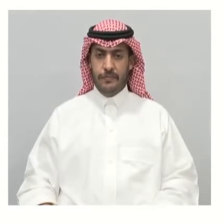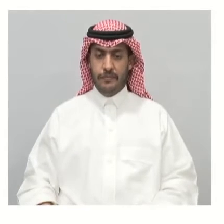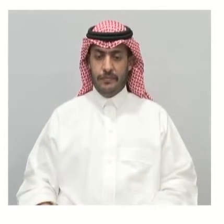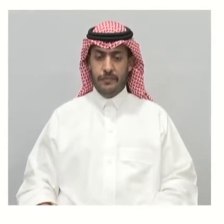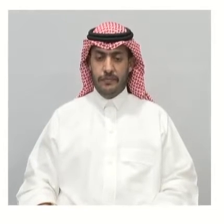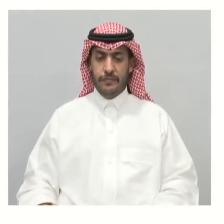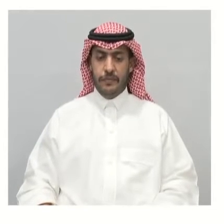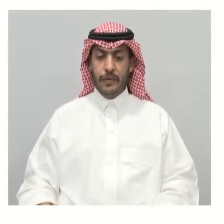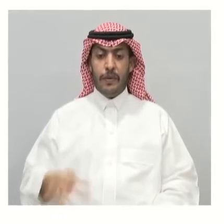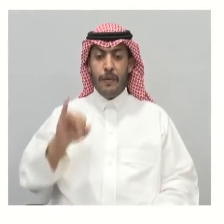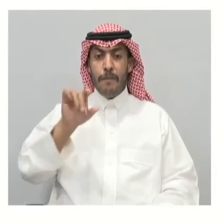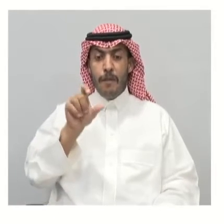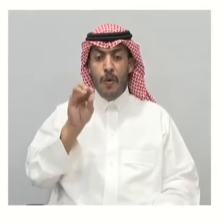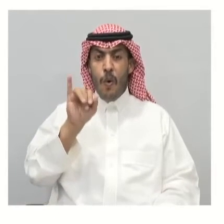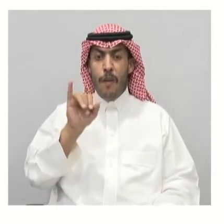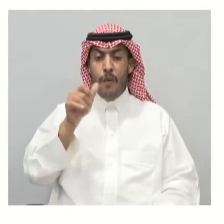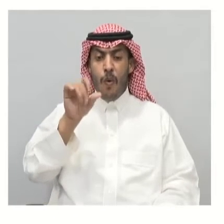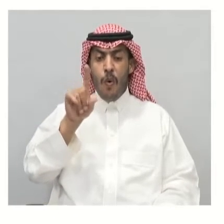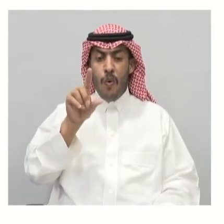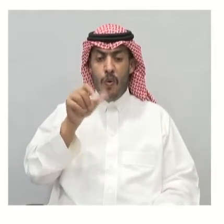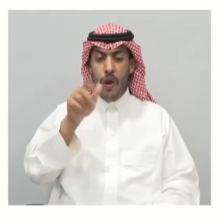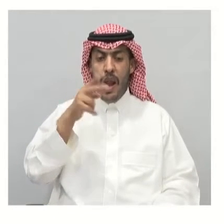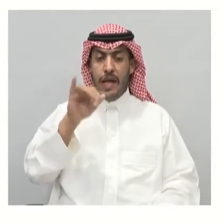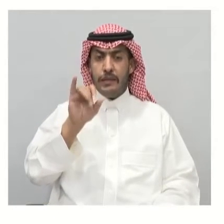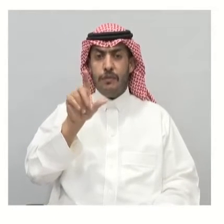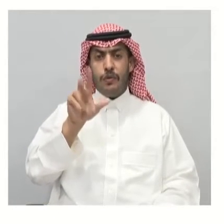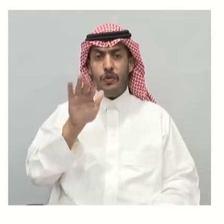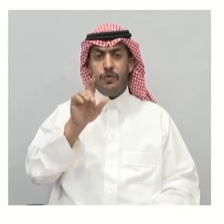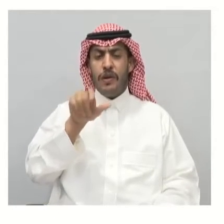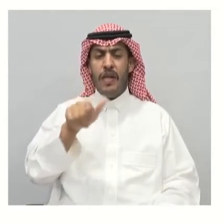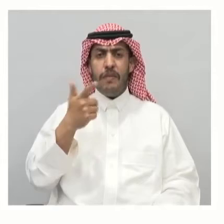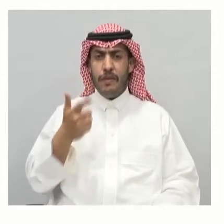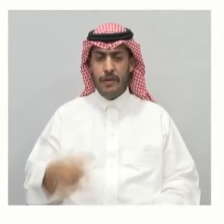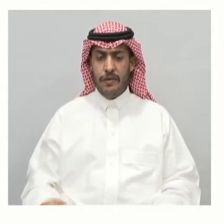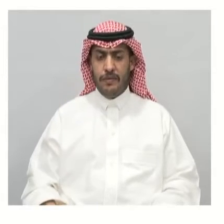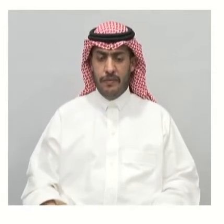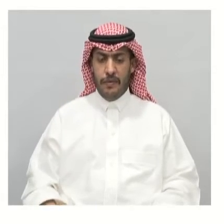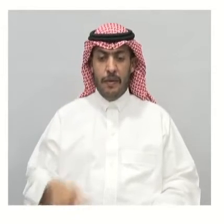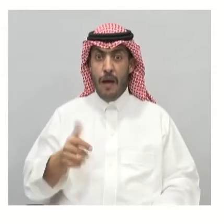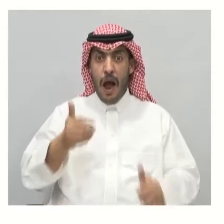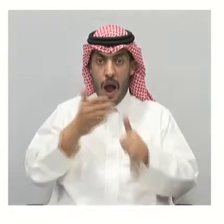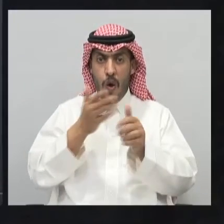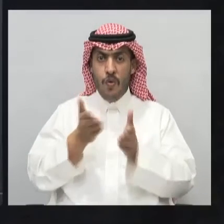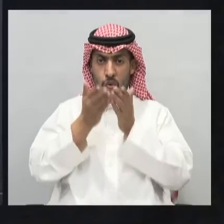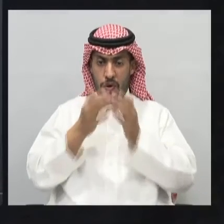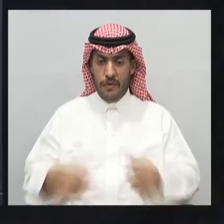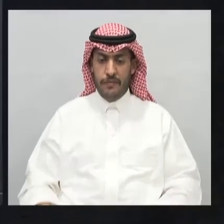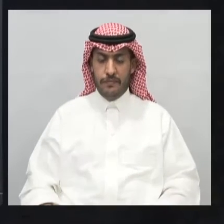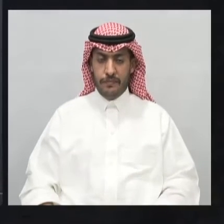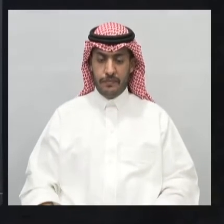الاخلاق من هم اولو العزم من الرسل ممتاز نوح عليه